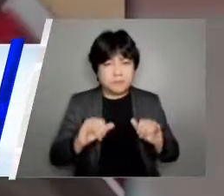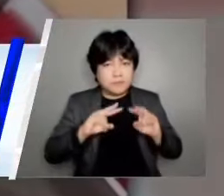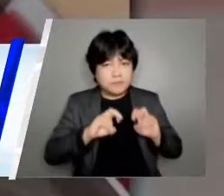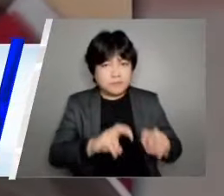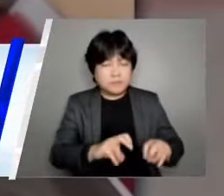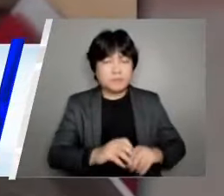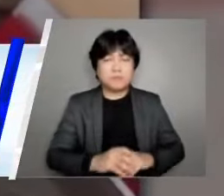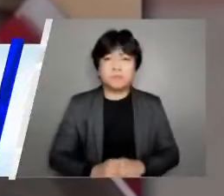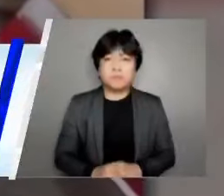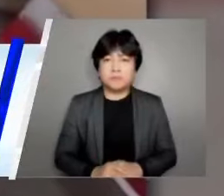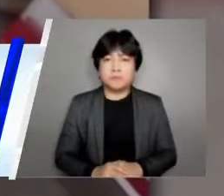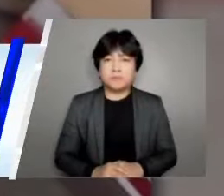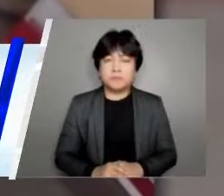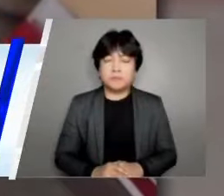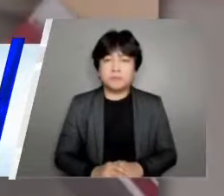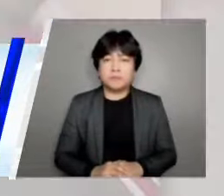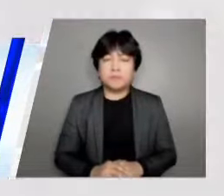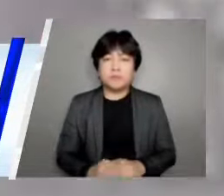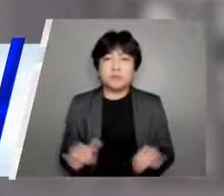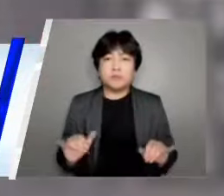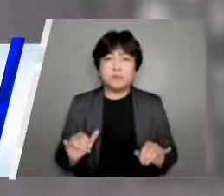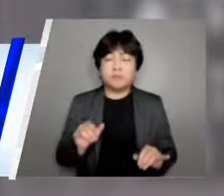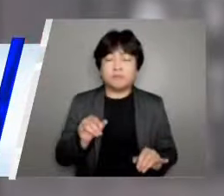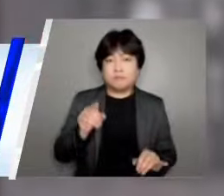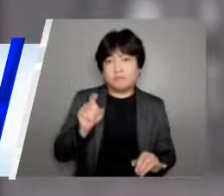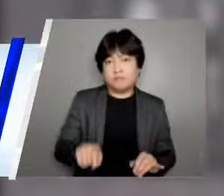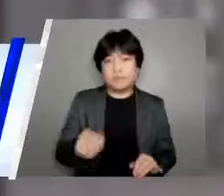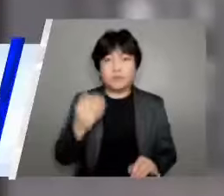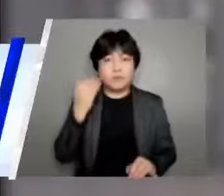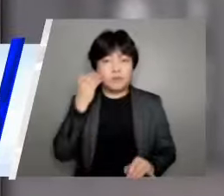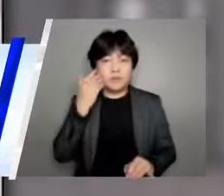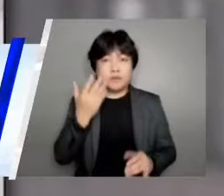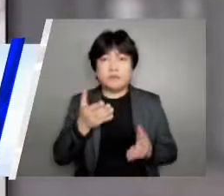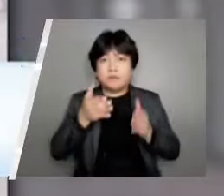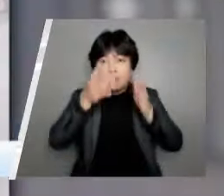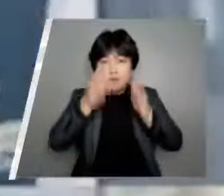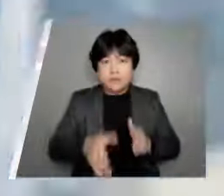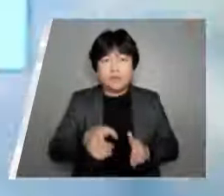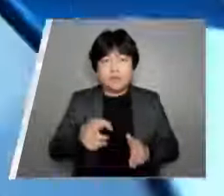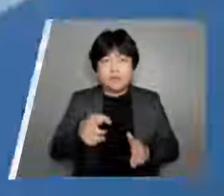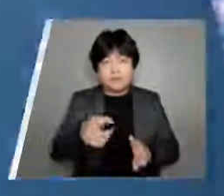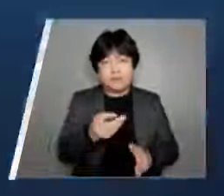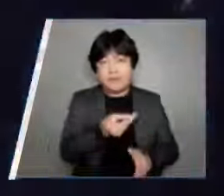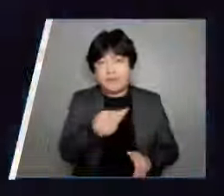ang pagkakakilala ng mga taong dapat sana'y recipient ng mga parcel.